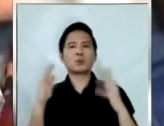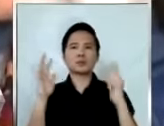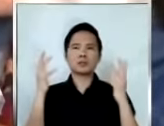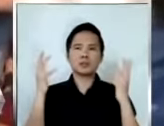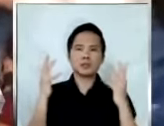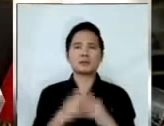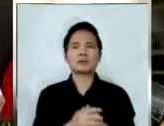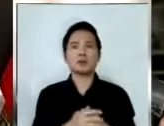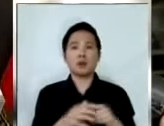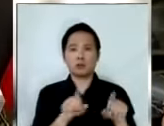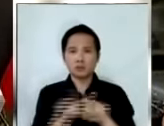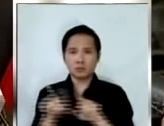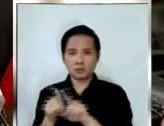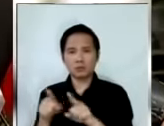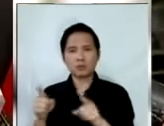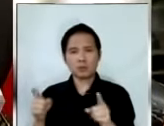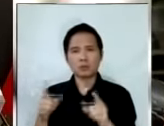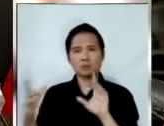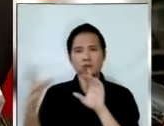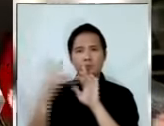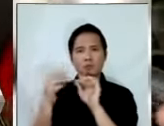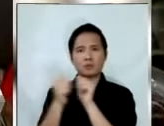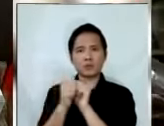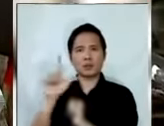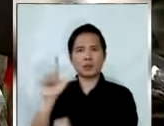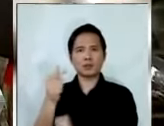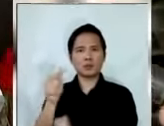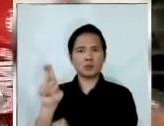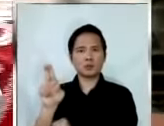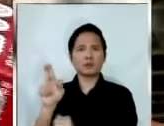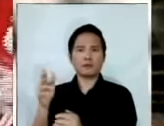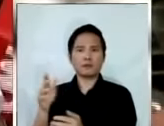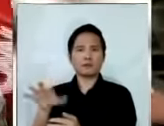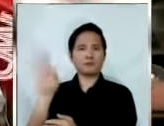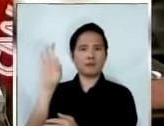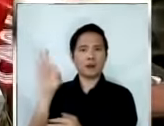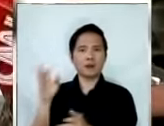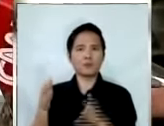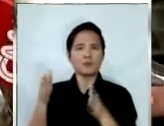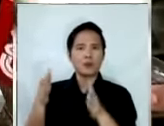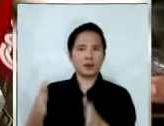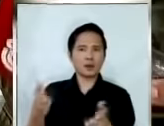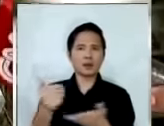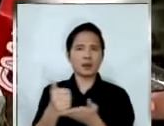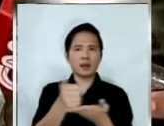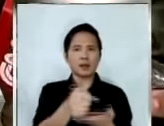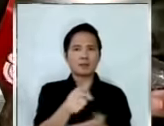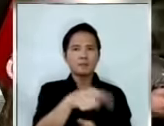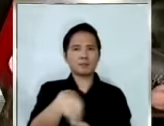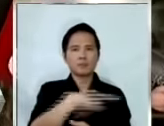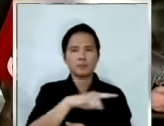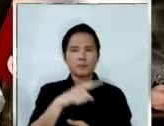matulungang makauwi. Yung mapoprocess natin na wala dun sa priority na yon, we